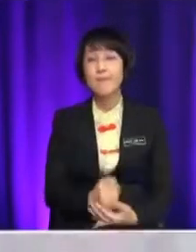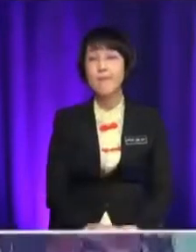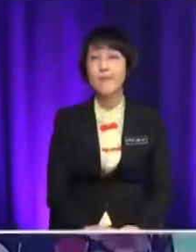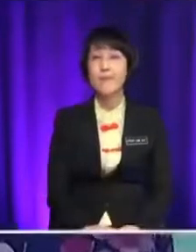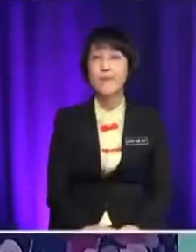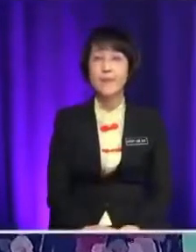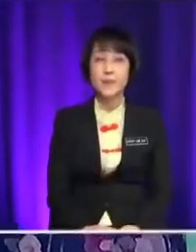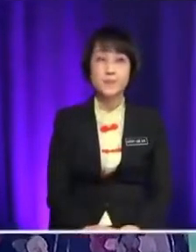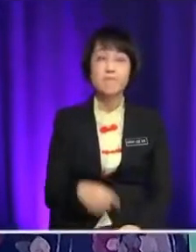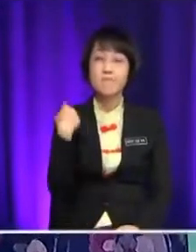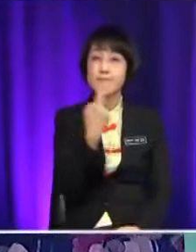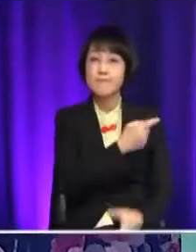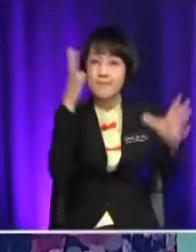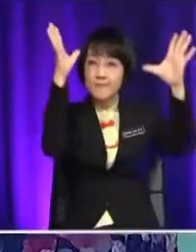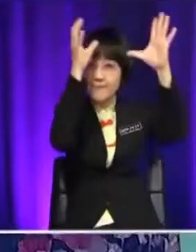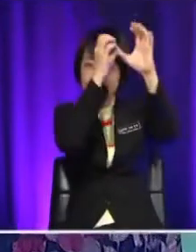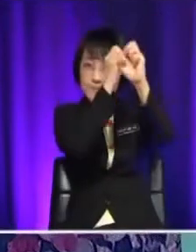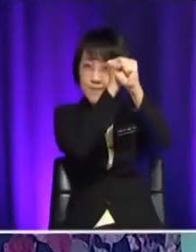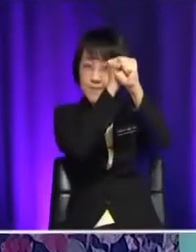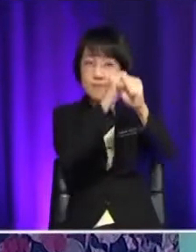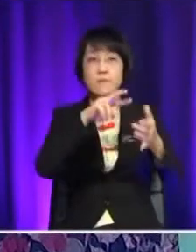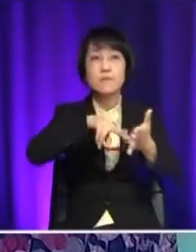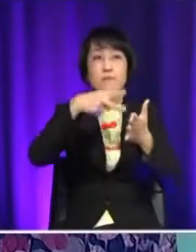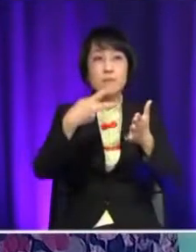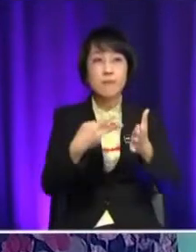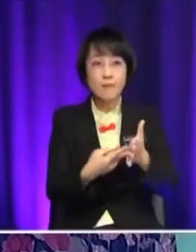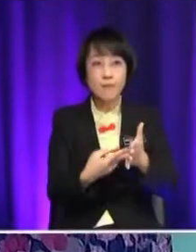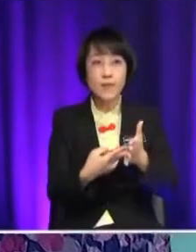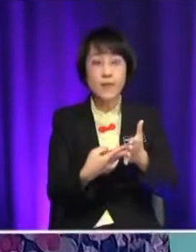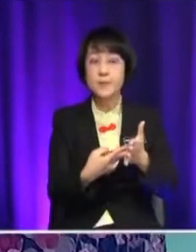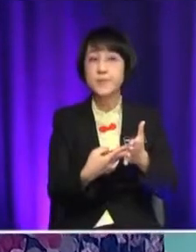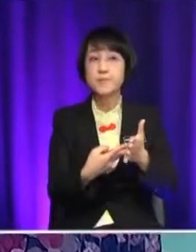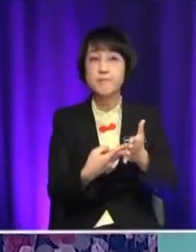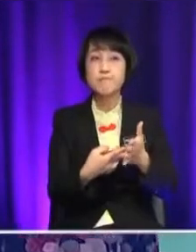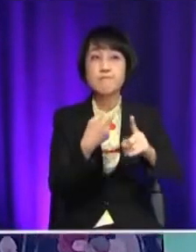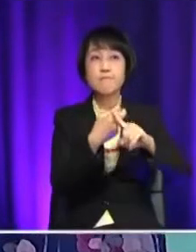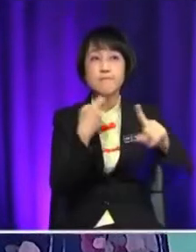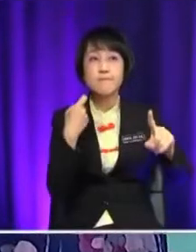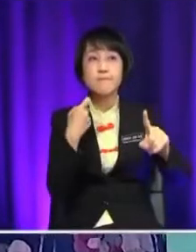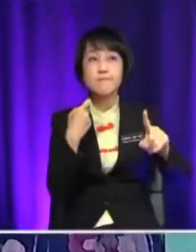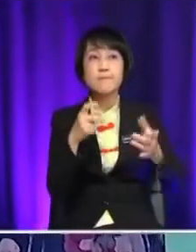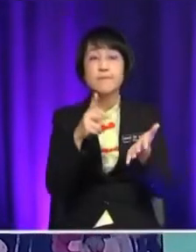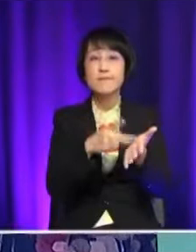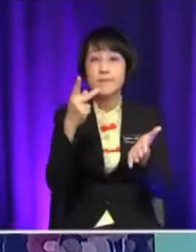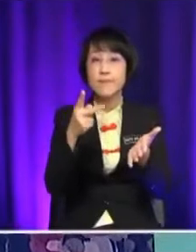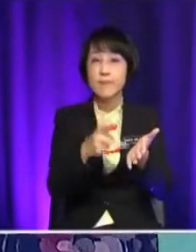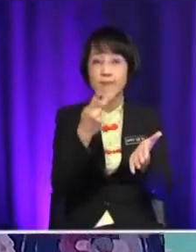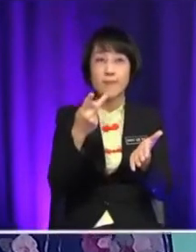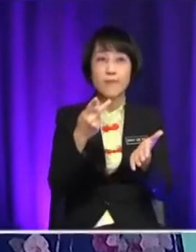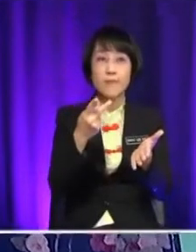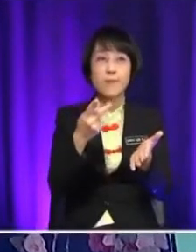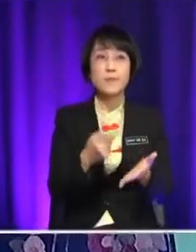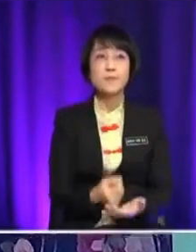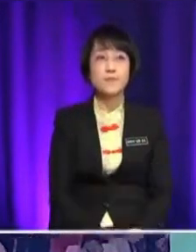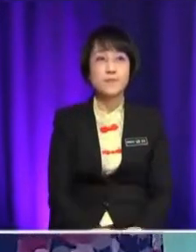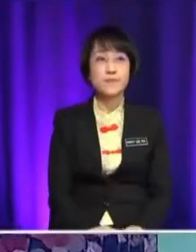kita rumuskanlah maksudnya berdasarkan definisi kamus. Okey, ini dia maksudnya Mira. Ya? Dan juga murid-murid sekalian